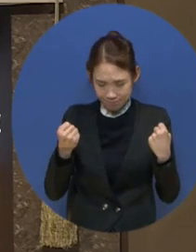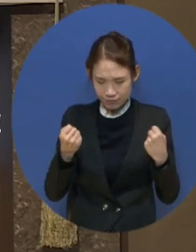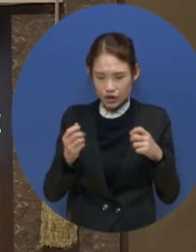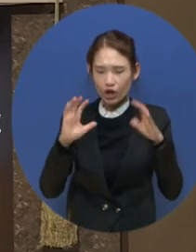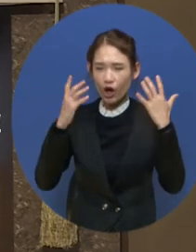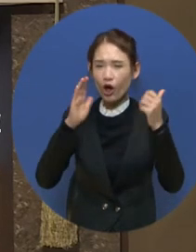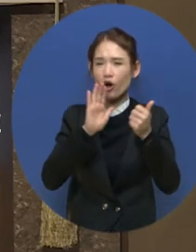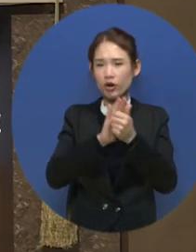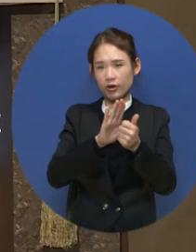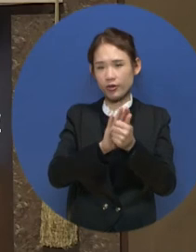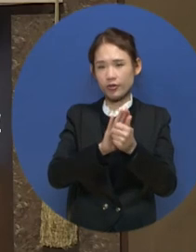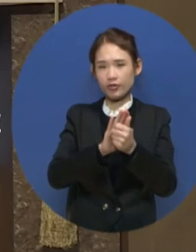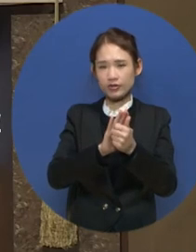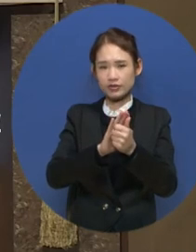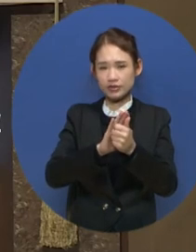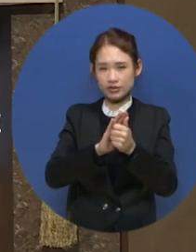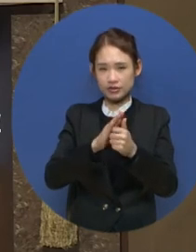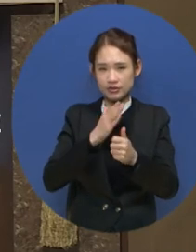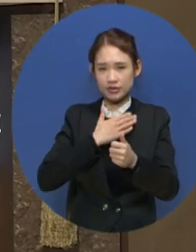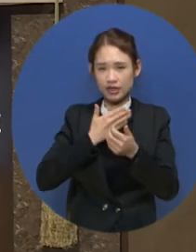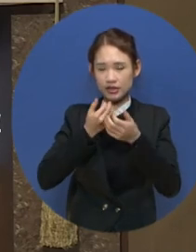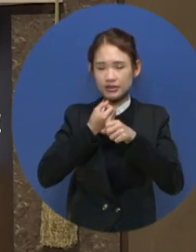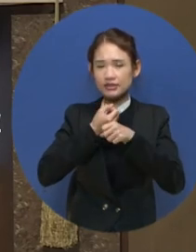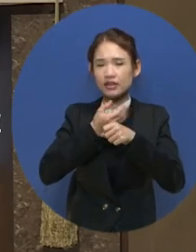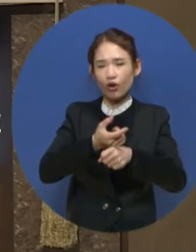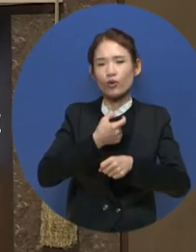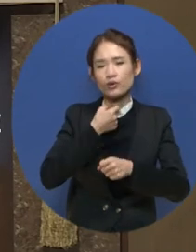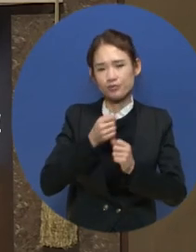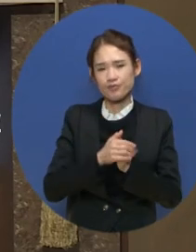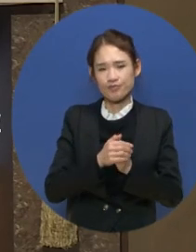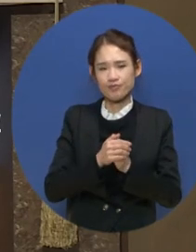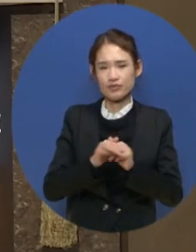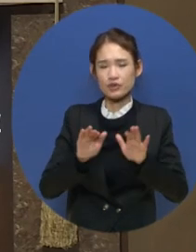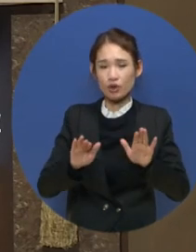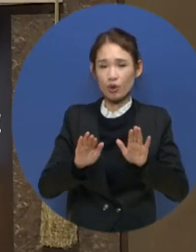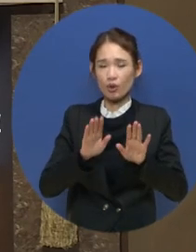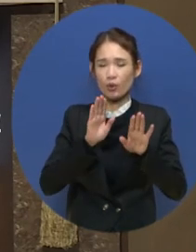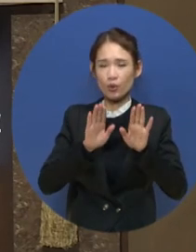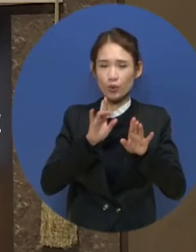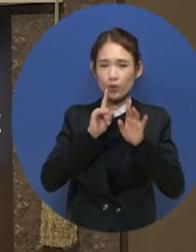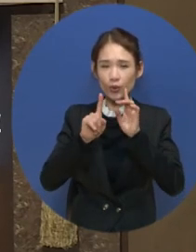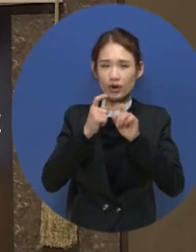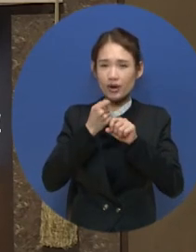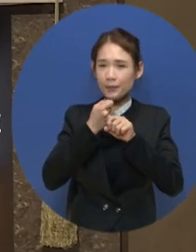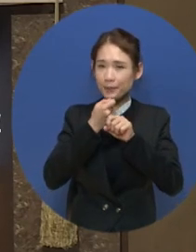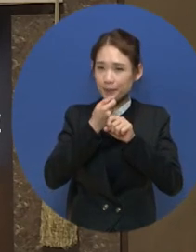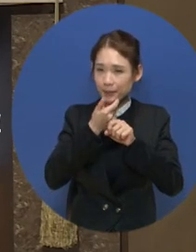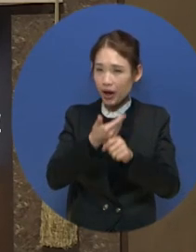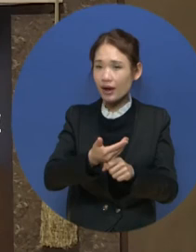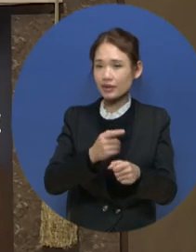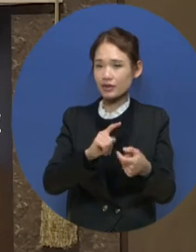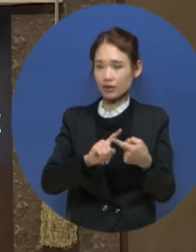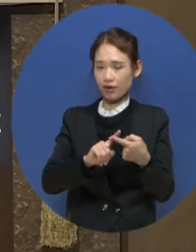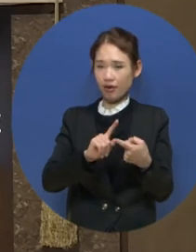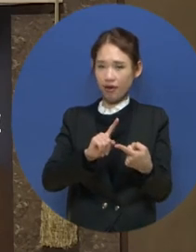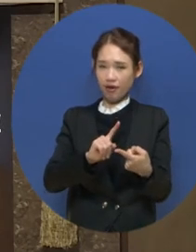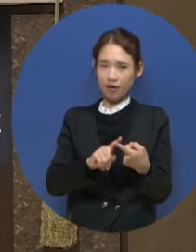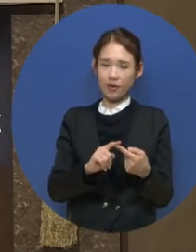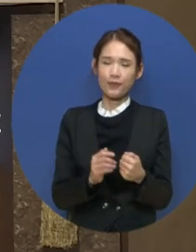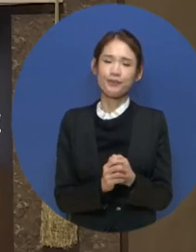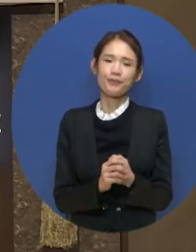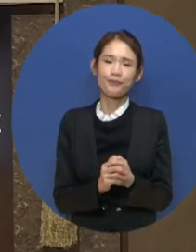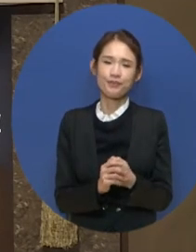대해 격려의 응원을 저희는 또 하고 싶습니다 저희가 지금 그 오늘 말씀 드렸던 것처럼